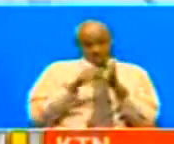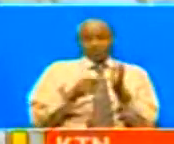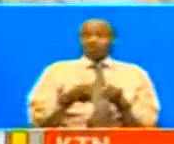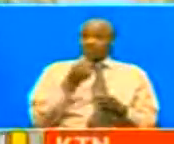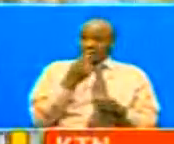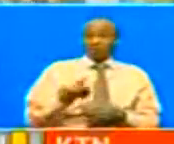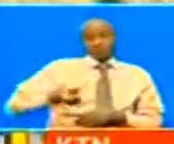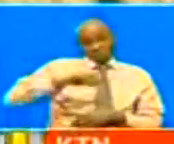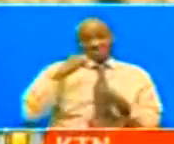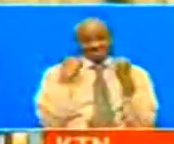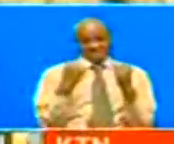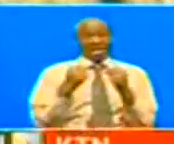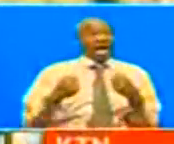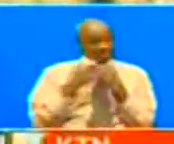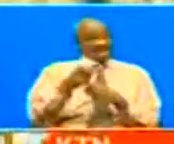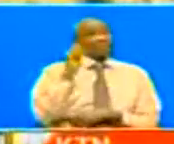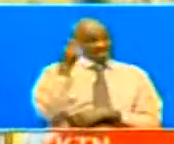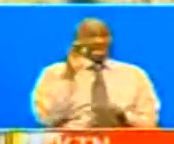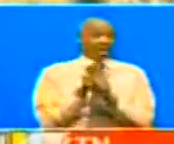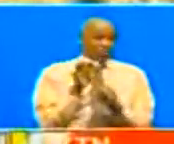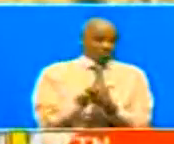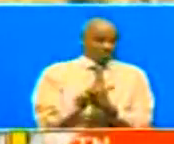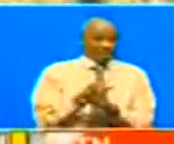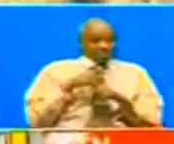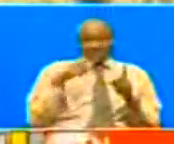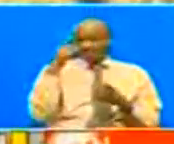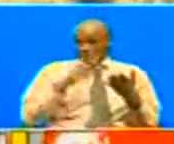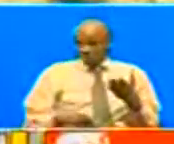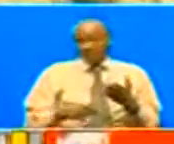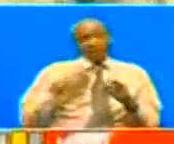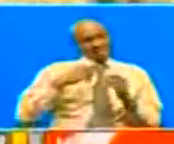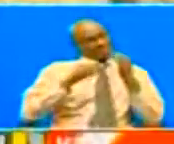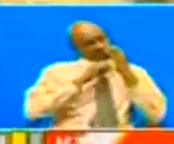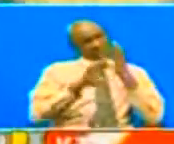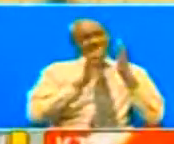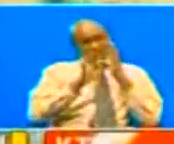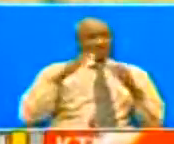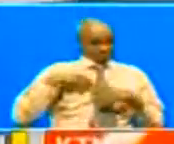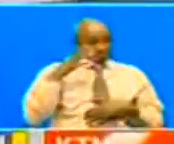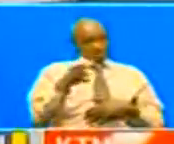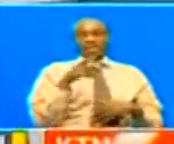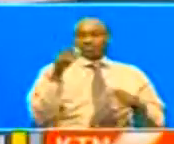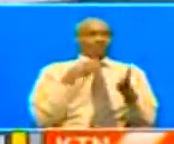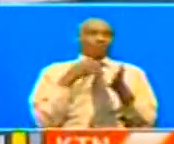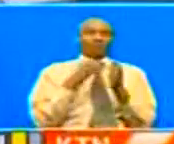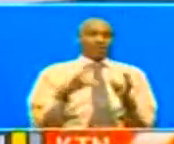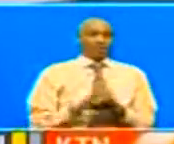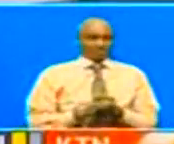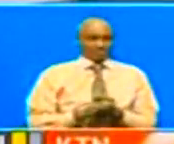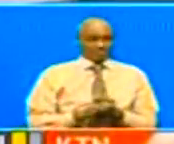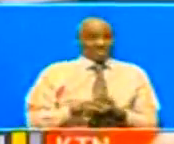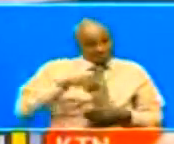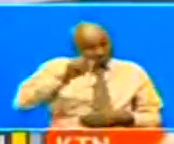dawa linaendelea kukithiri hapa nchini. Hata hivyo anawatetea vigogo wa Kenya katika riadha hapa nchini. They now get an